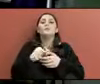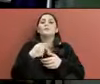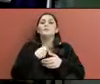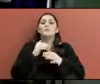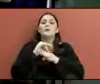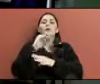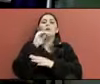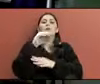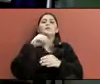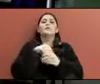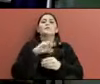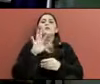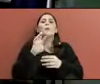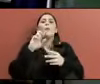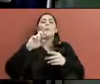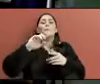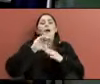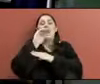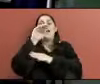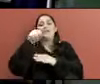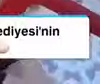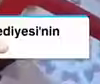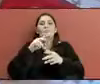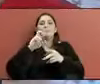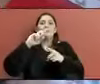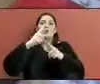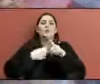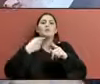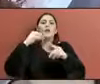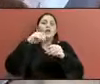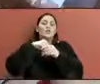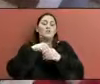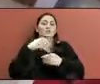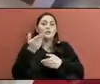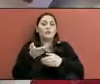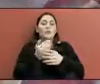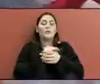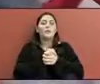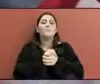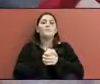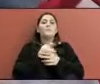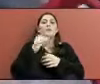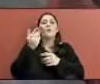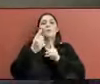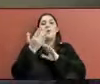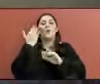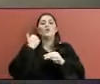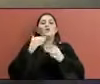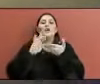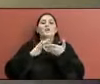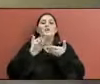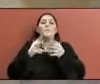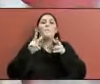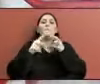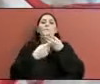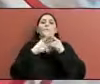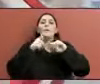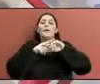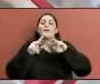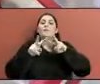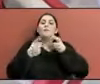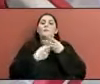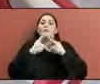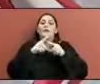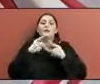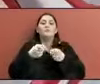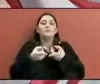Hayatın içindeyim projesi kapsamında bakanlığımıza bir önceki arkadaşım Mehmet Köse zamanında bir başvuru yapılmış ve ciddi